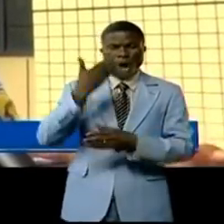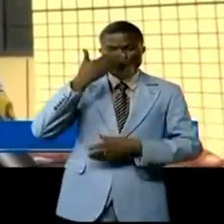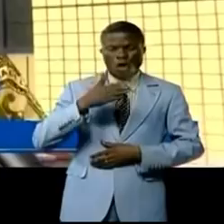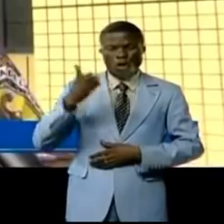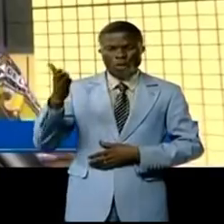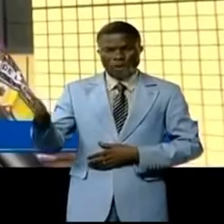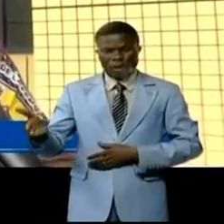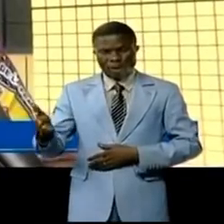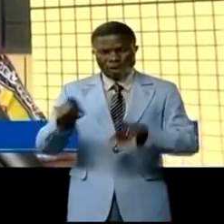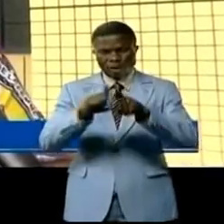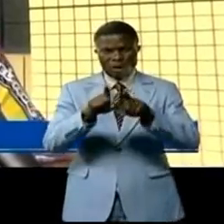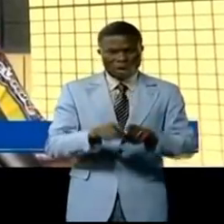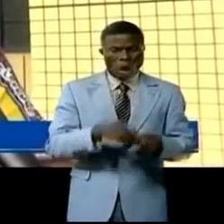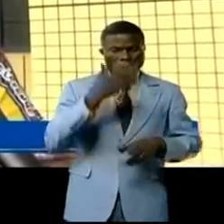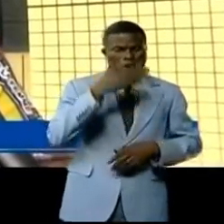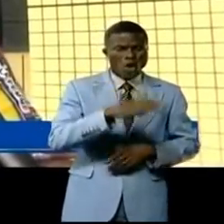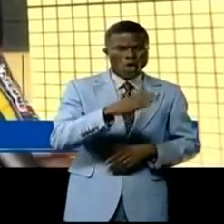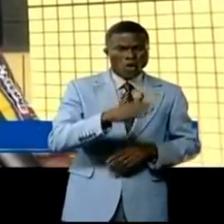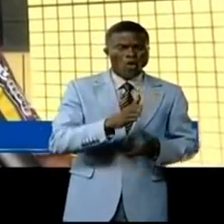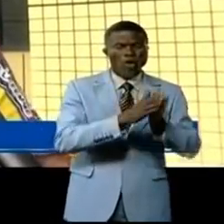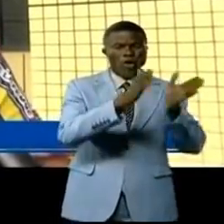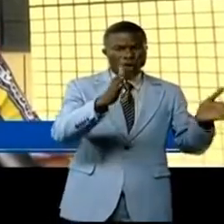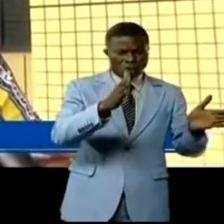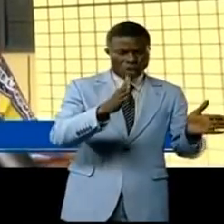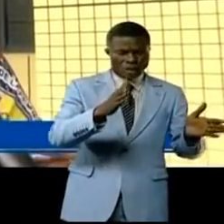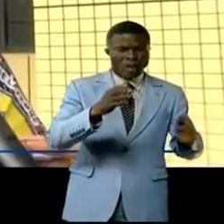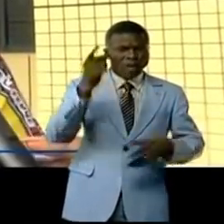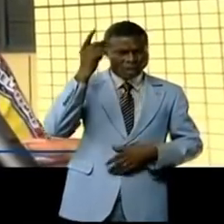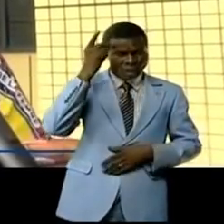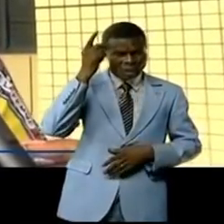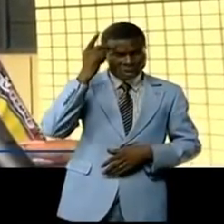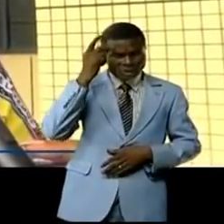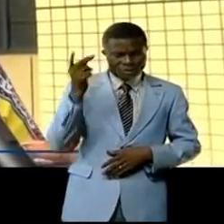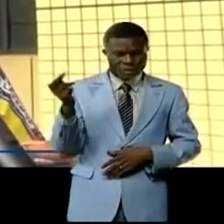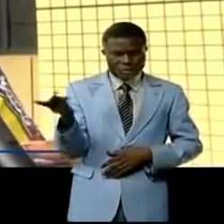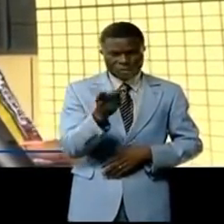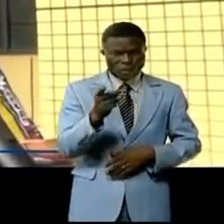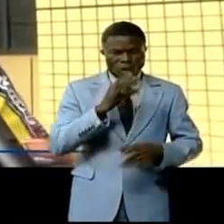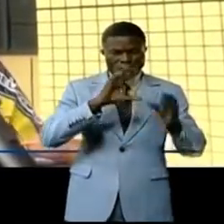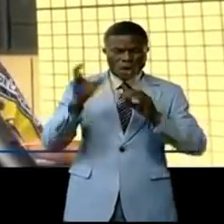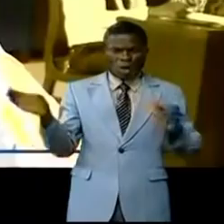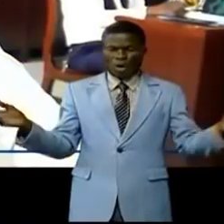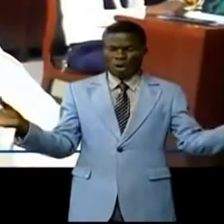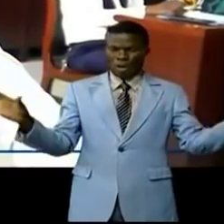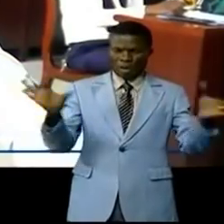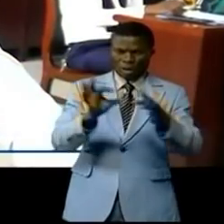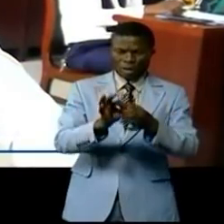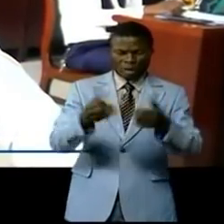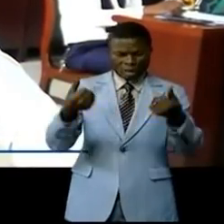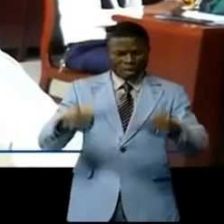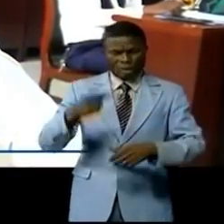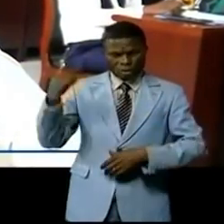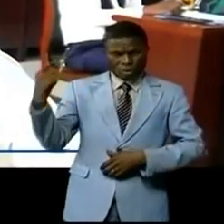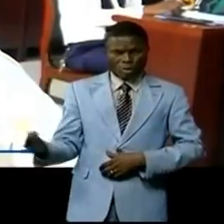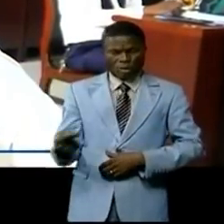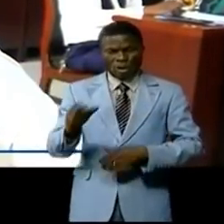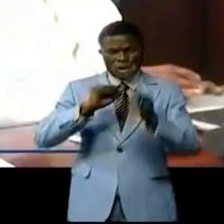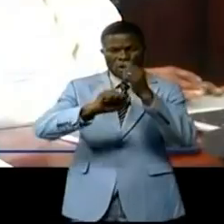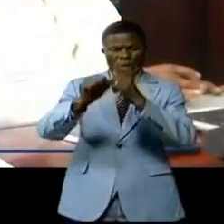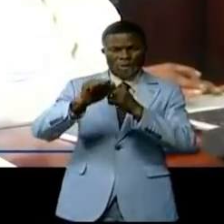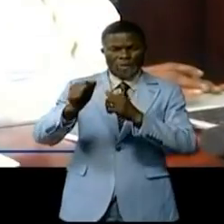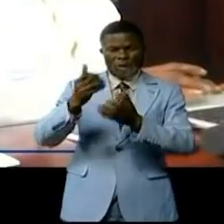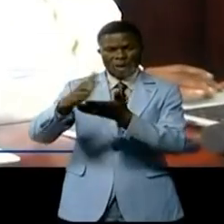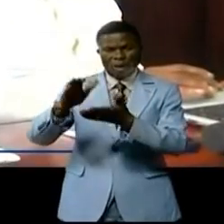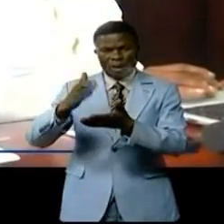santé et les hôpitaux généraux de référence, cette communication reste permanente. Promouvoir le partage